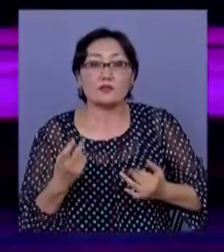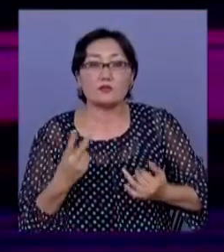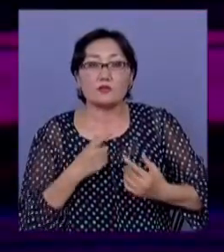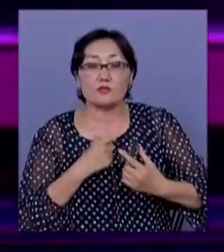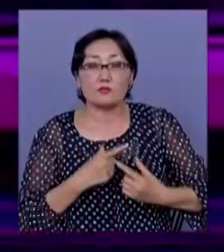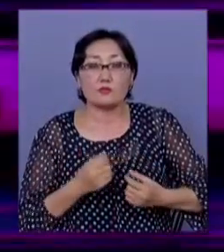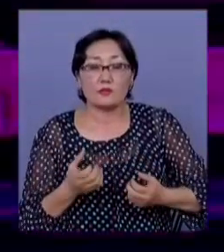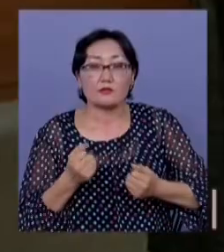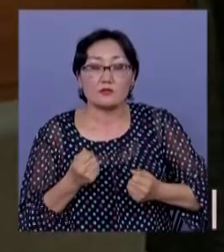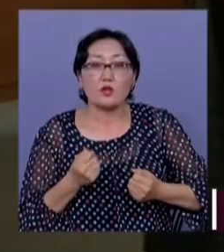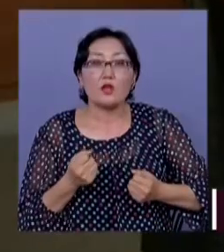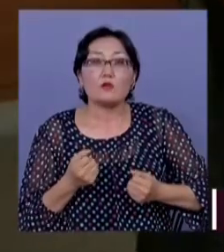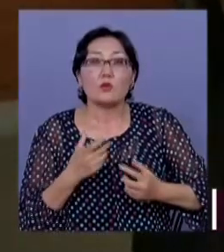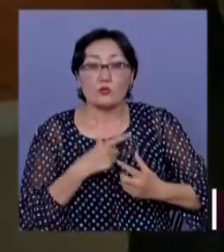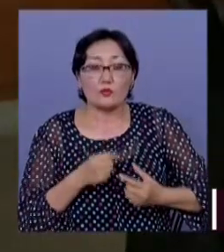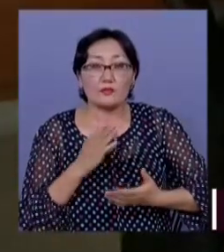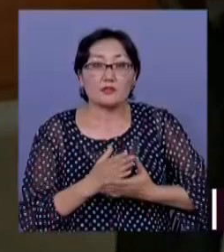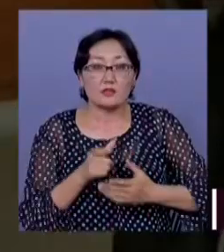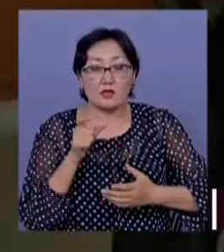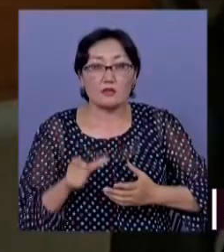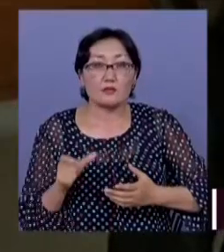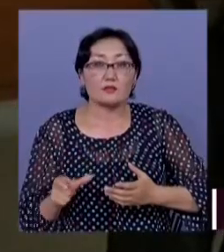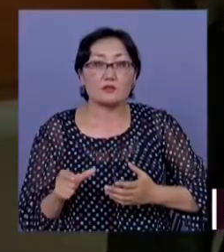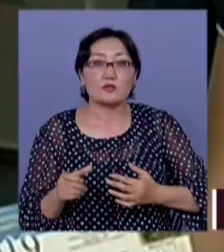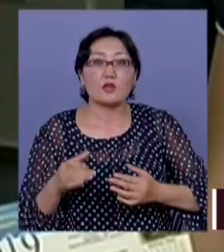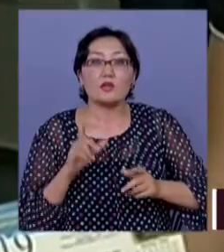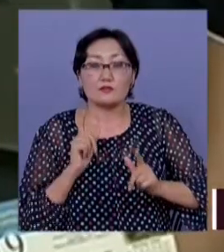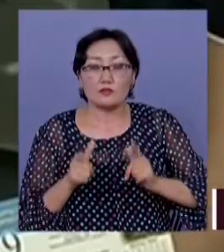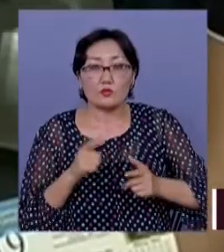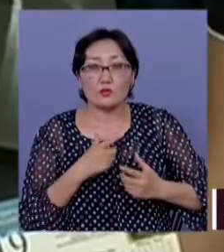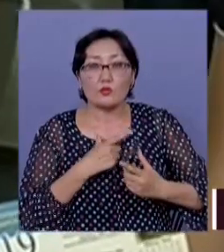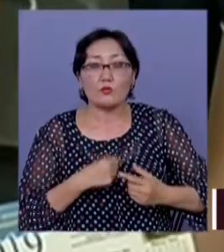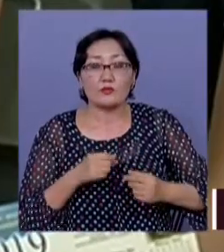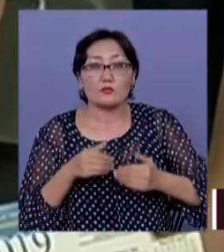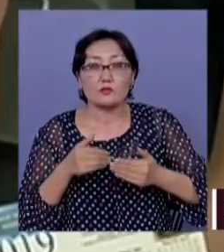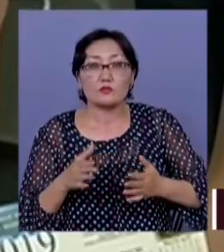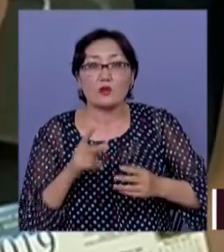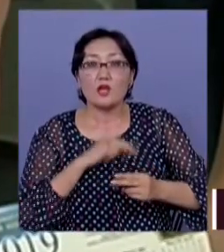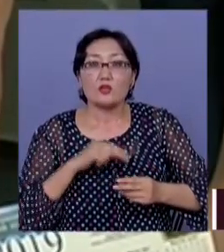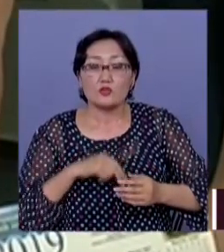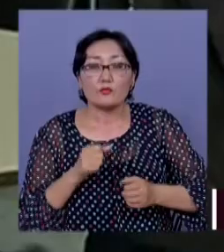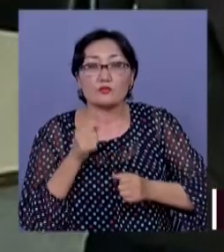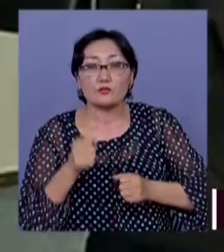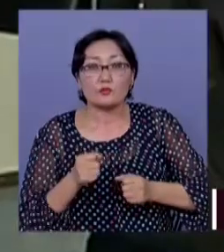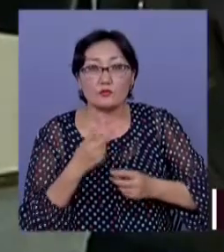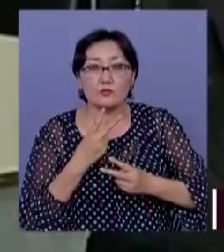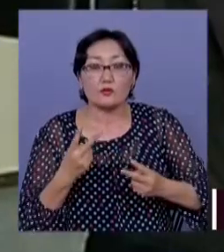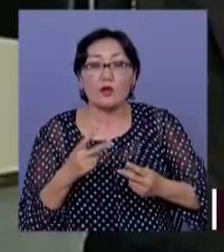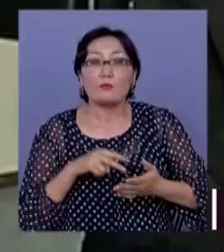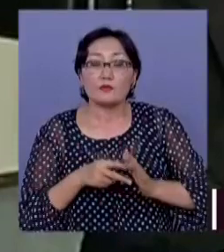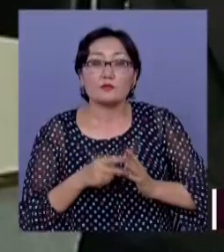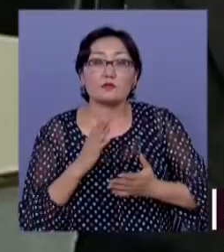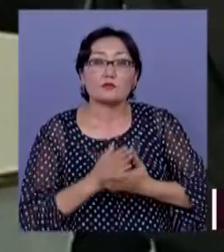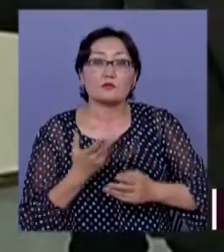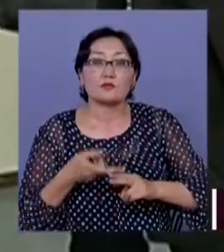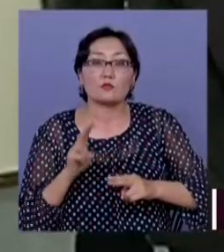күрек таппай жүрген. Бірақ қолында дипломы бар азаматтардың шын мәнде оқуын аяқтаған соң жұмысқа орналасқанына көз жеткізу көзделіп отыр.